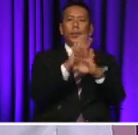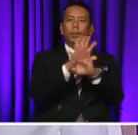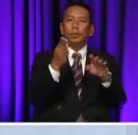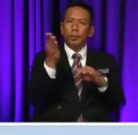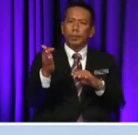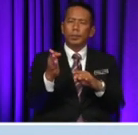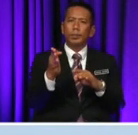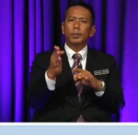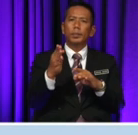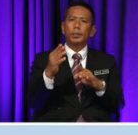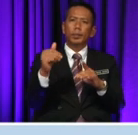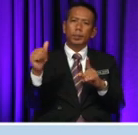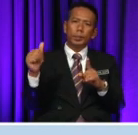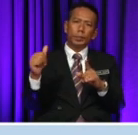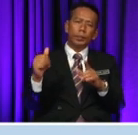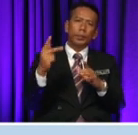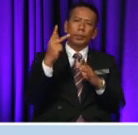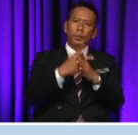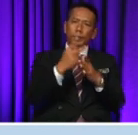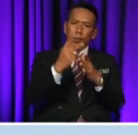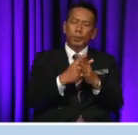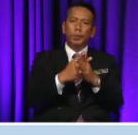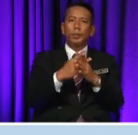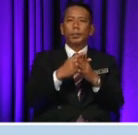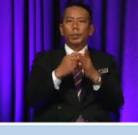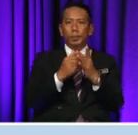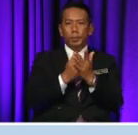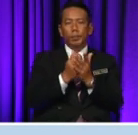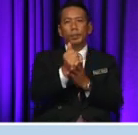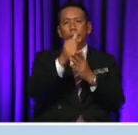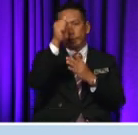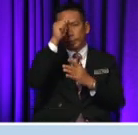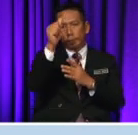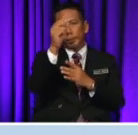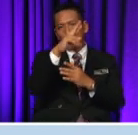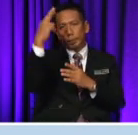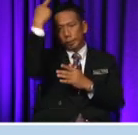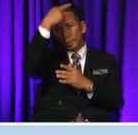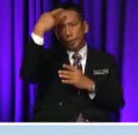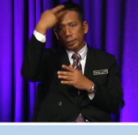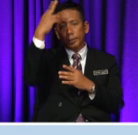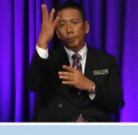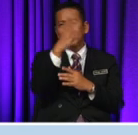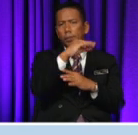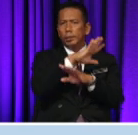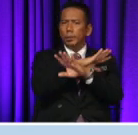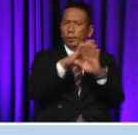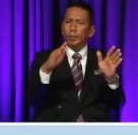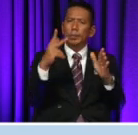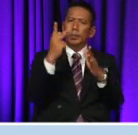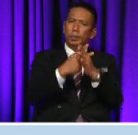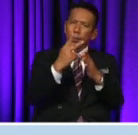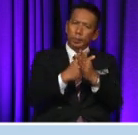mengkhianati amanah Allah dan rasulnya serta janganlah kamu menghianati amanah-amanah kamu sedang kamu mengetahui